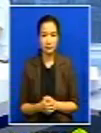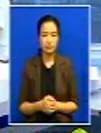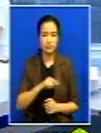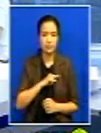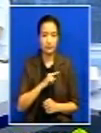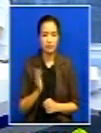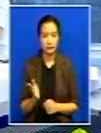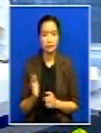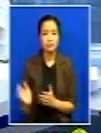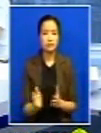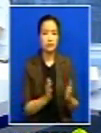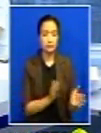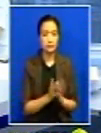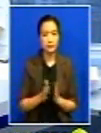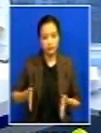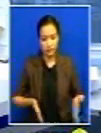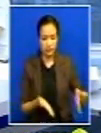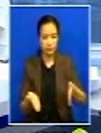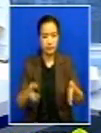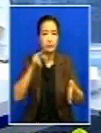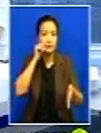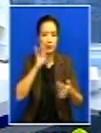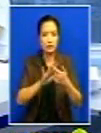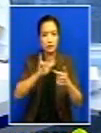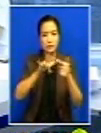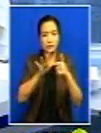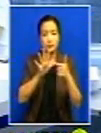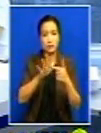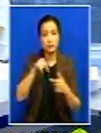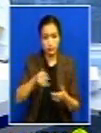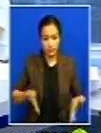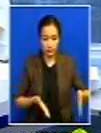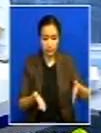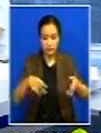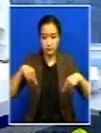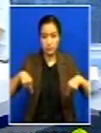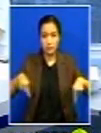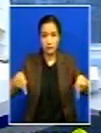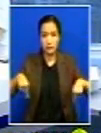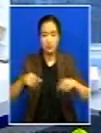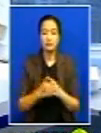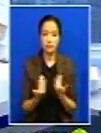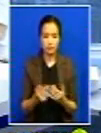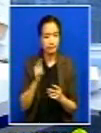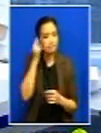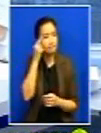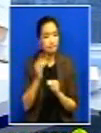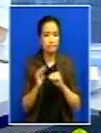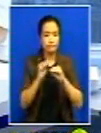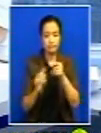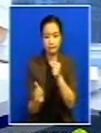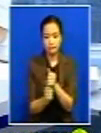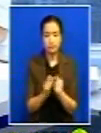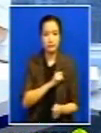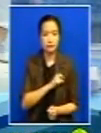ไปดูที่การพัฒนาริมน้ำเจ้าพระยาหรือว่าแลนด์มาร์คเจ้าพระยาที่เรารู้จักกันนี่แหละครับวันนี้มีความเห็นเพิ่มเติมจากผู้ช่วยศาสตรา